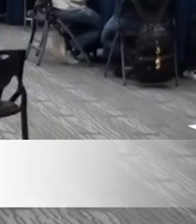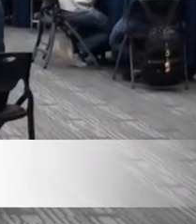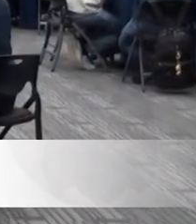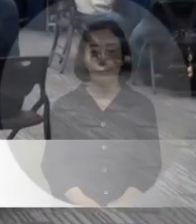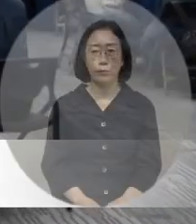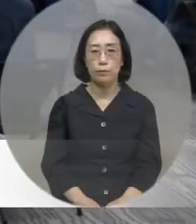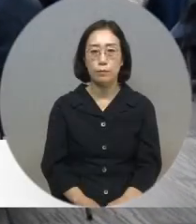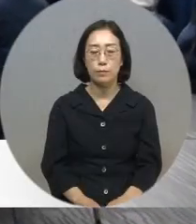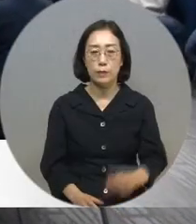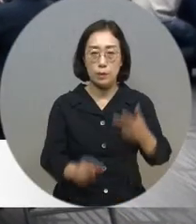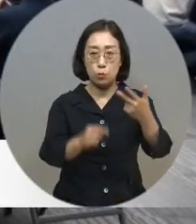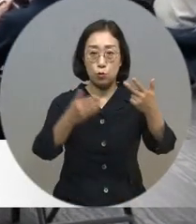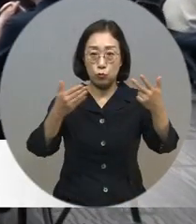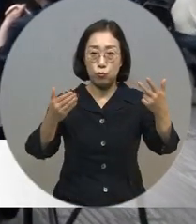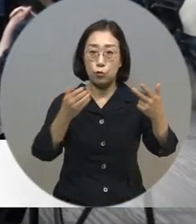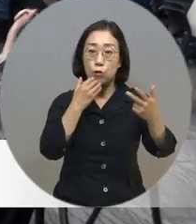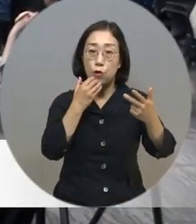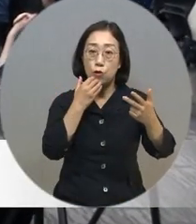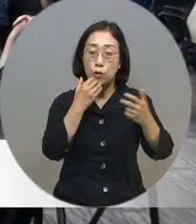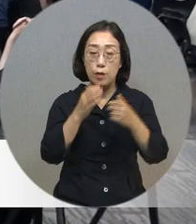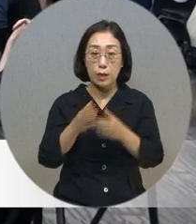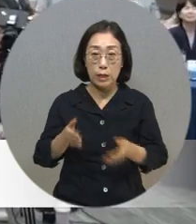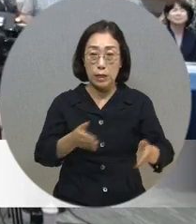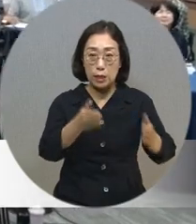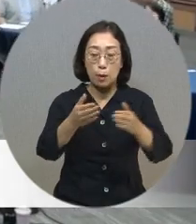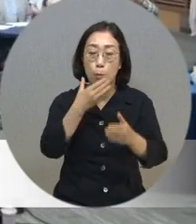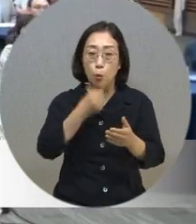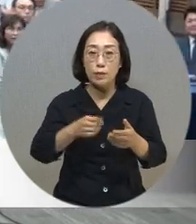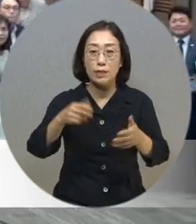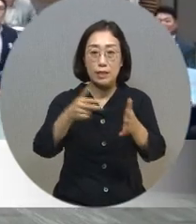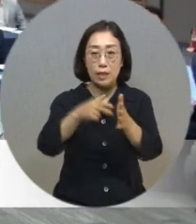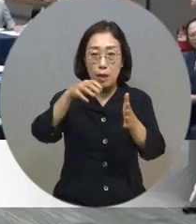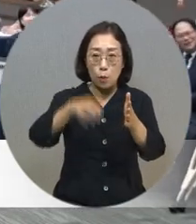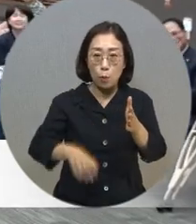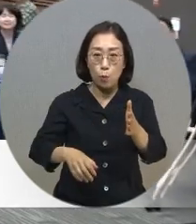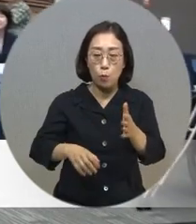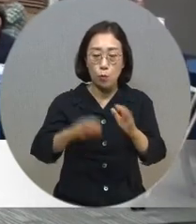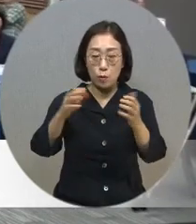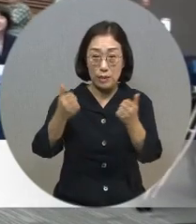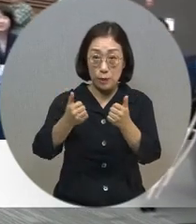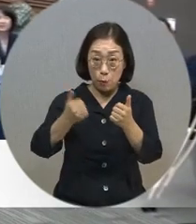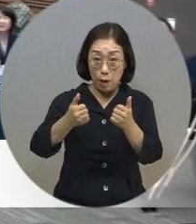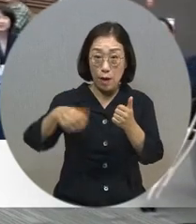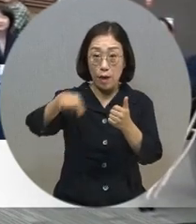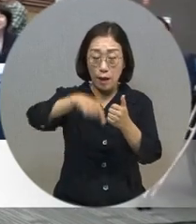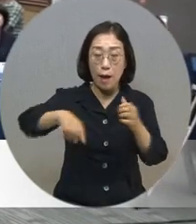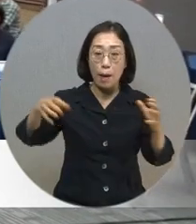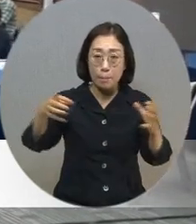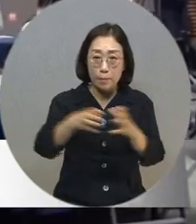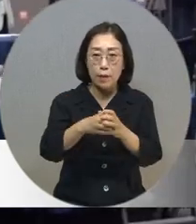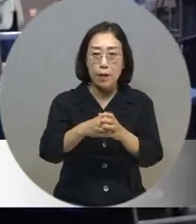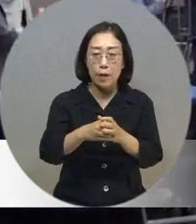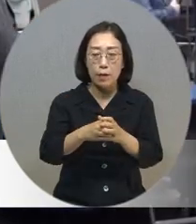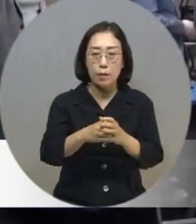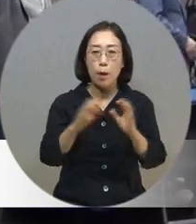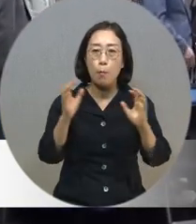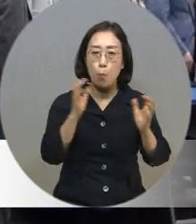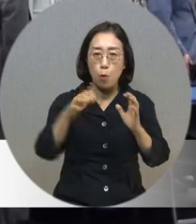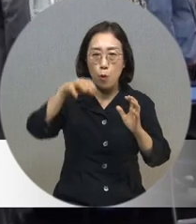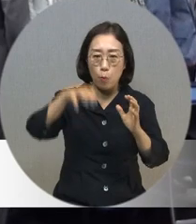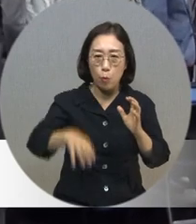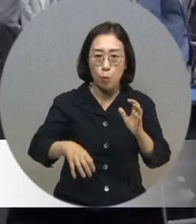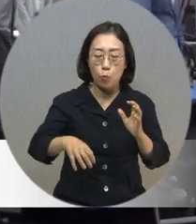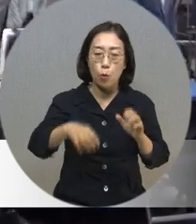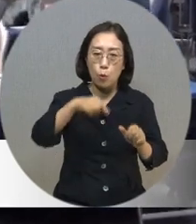지난 9일 경기 복지 재단이 주관하고 경기도 의회가 함께하는 찾아가는 복지 정책 포럼이 양주시 교육